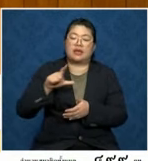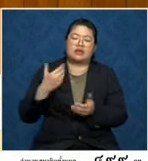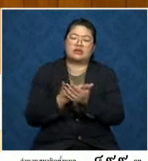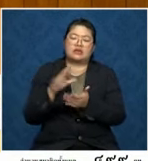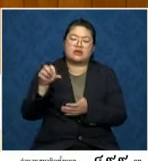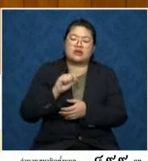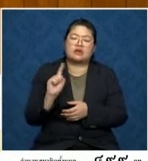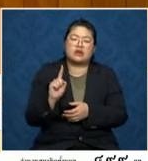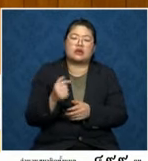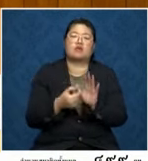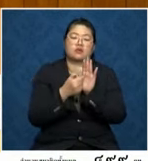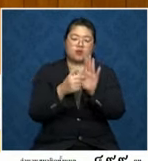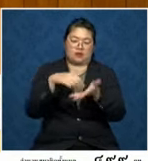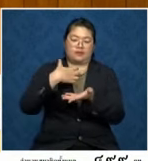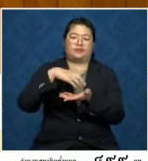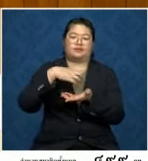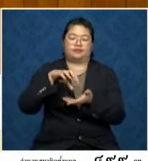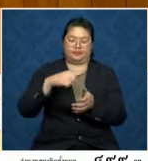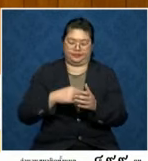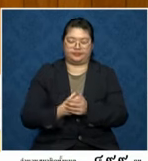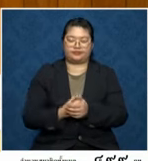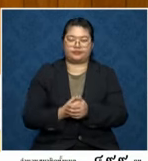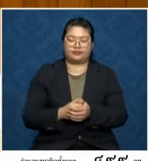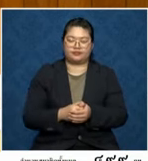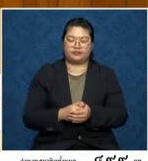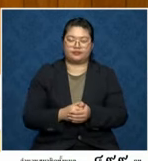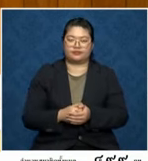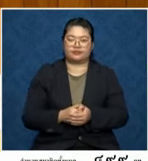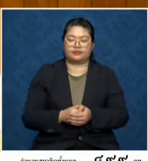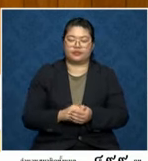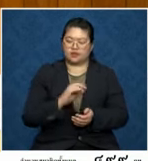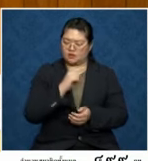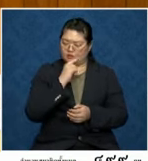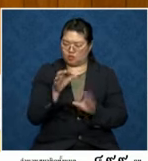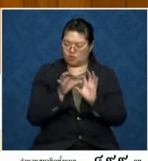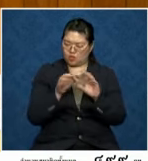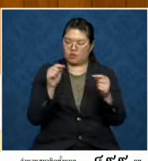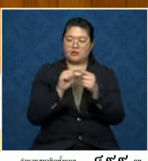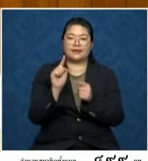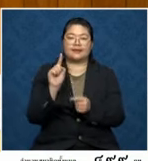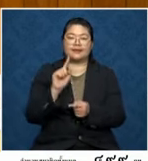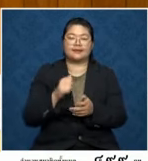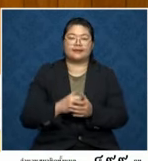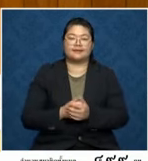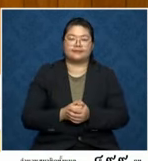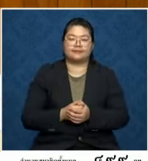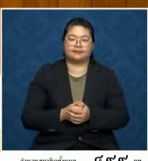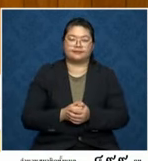กตัวอย่างหนึ่งท่านที่ห่วงใยอีกประการหนึ่งก็คือว่า